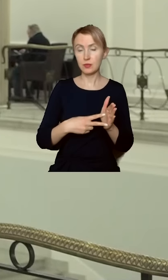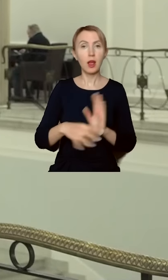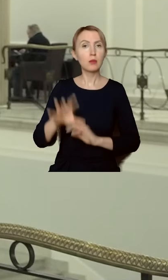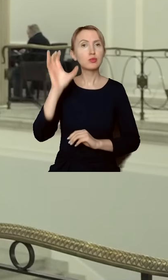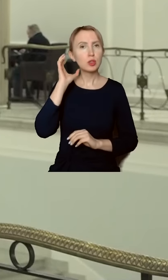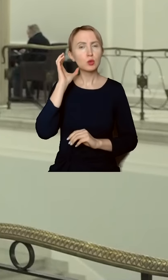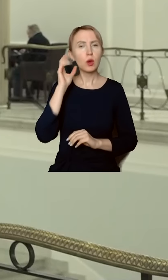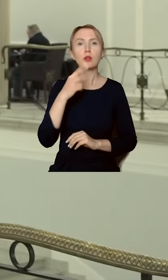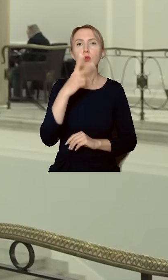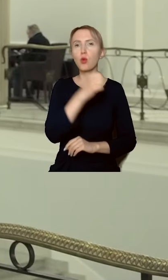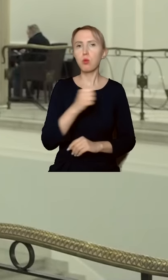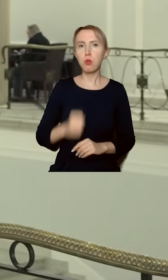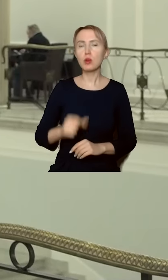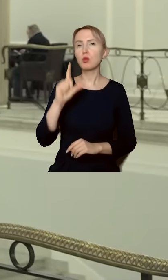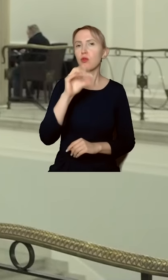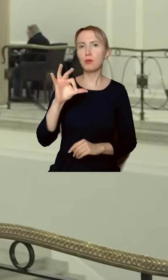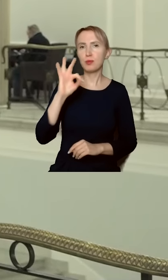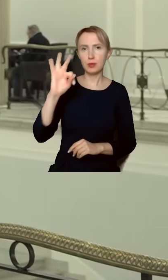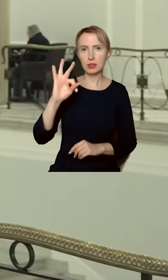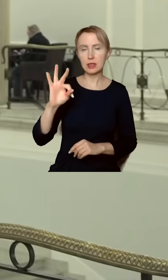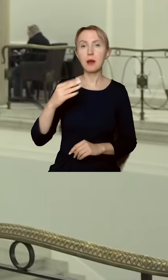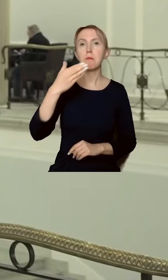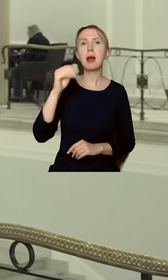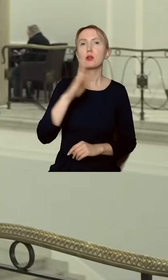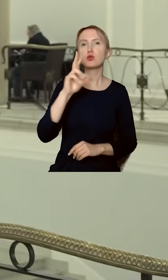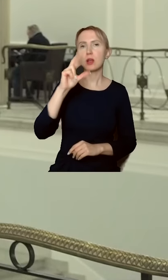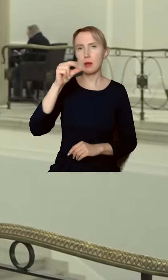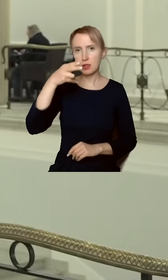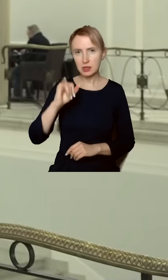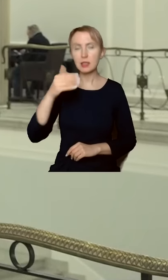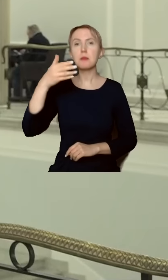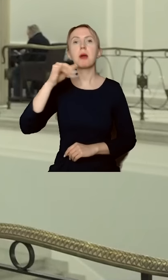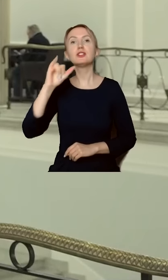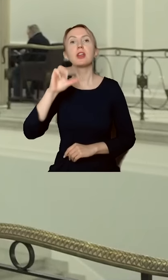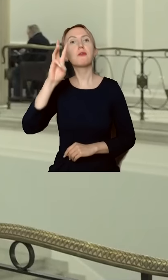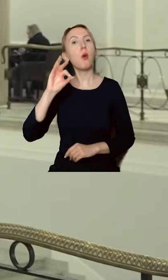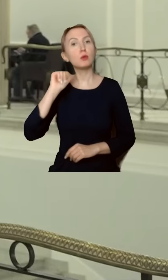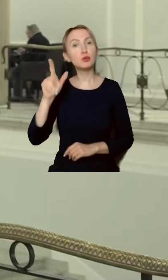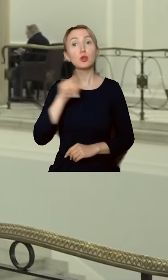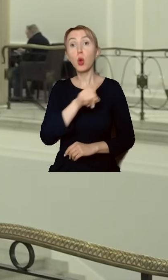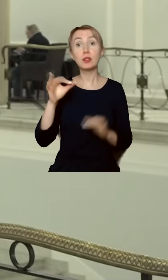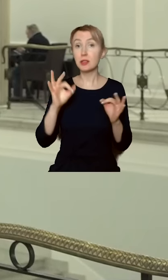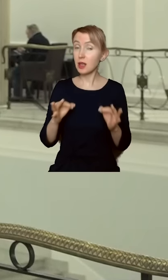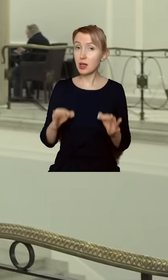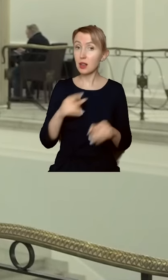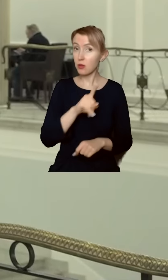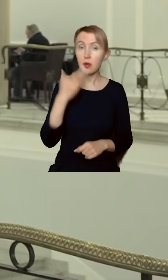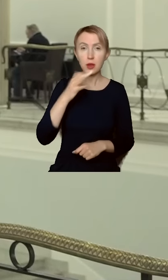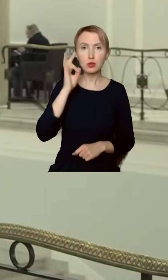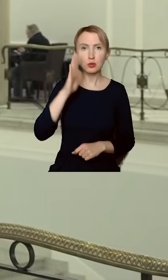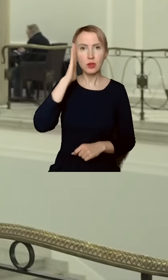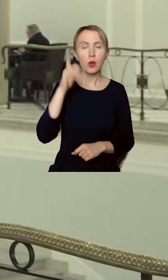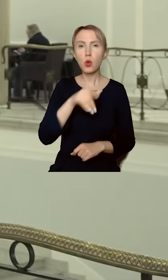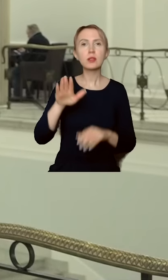dwóch posłów Prawa i Sprawiedliwości, Mariusza Kamińskiego i Macieja Wąsika, którzy obecnie, jak Państwo doskonale wiedzą, przebywają